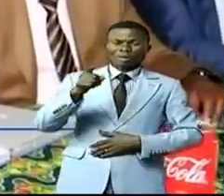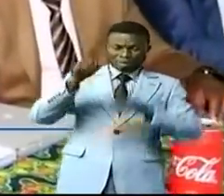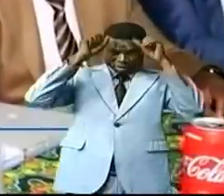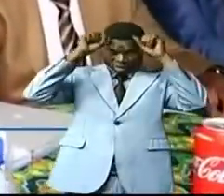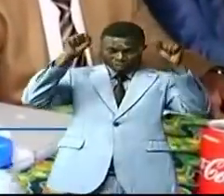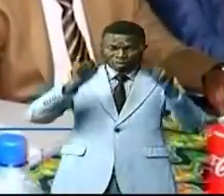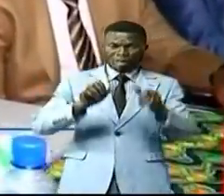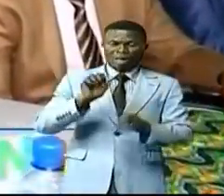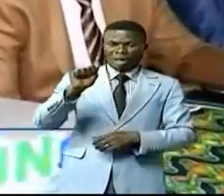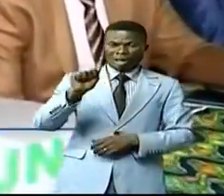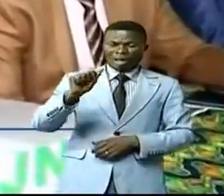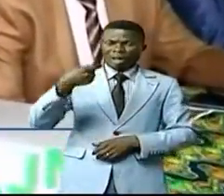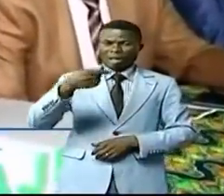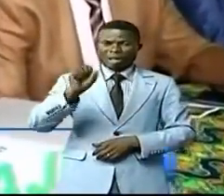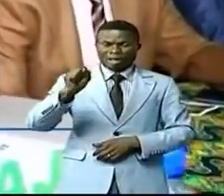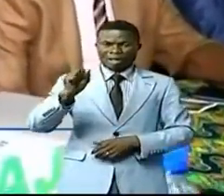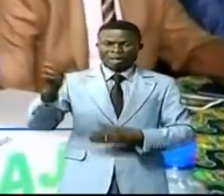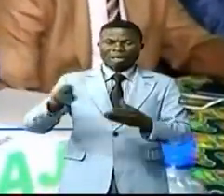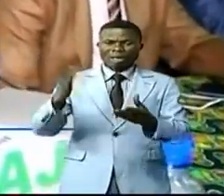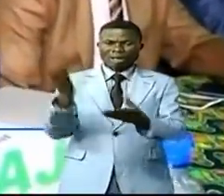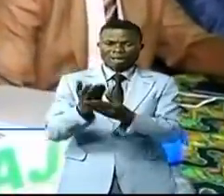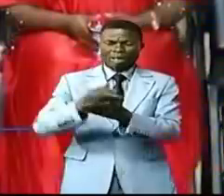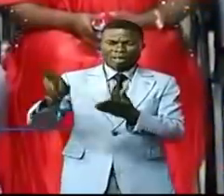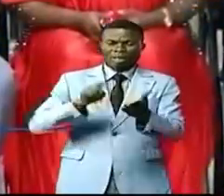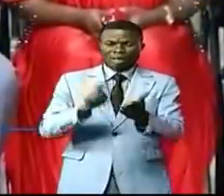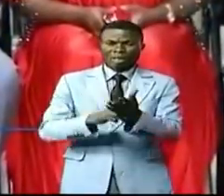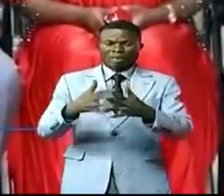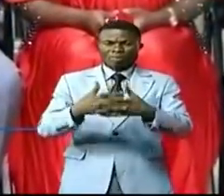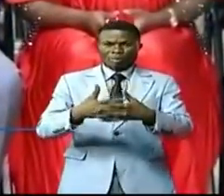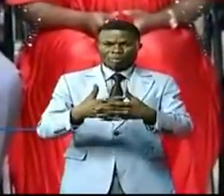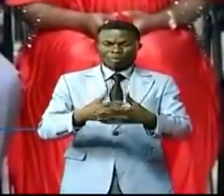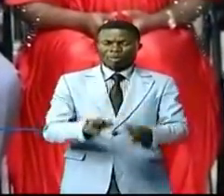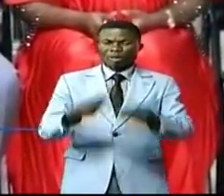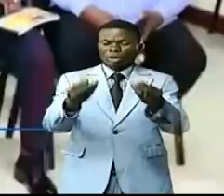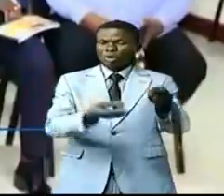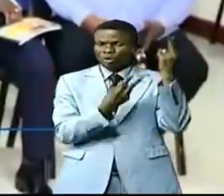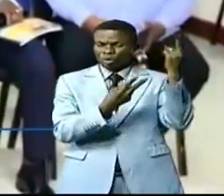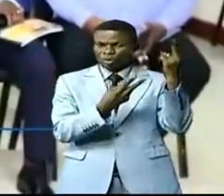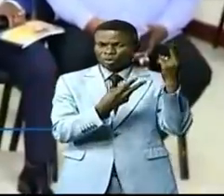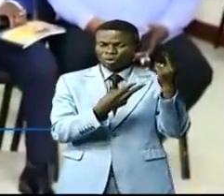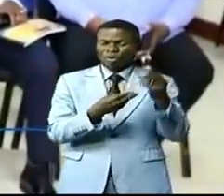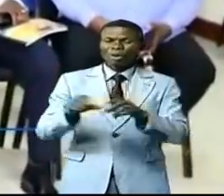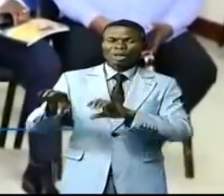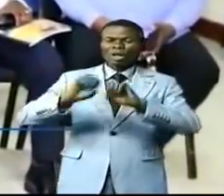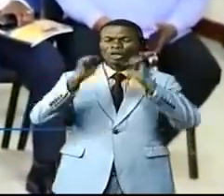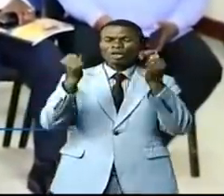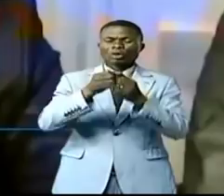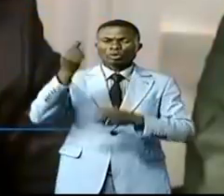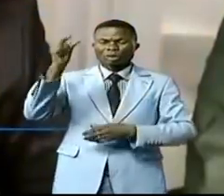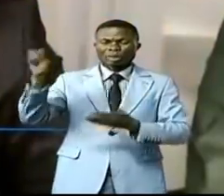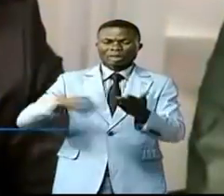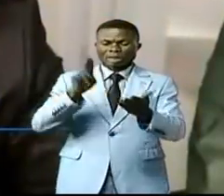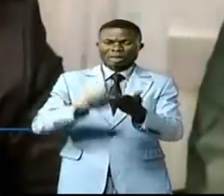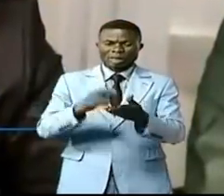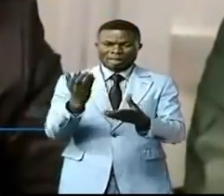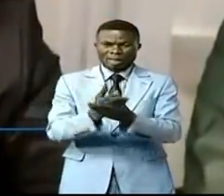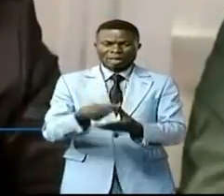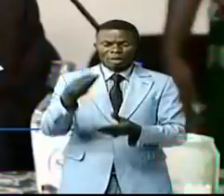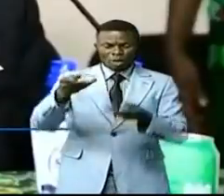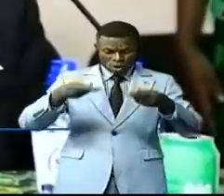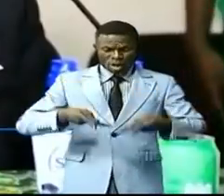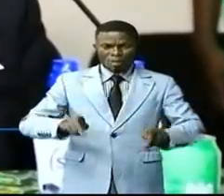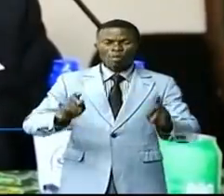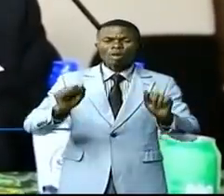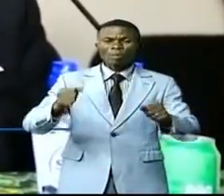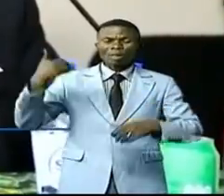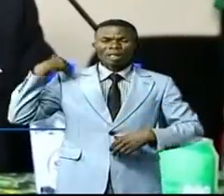de AGM, le contrat de partenariat relatif à la valorisation des actifs miniers. La signature de ce contrat offre la possibilité à